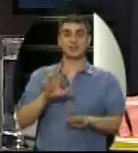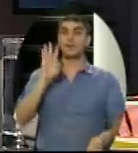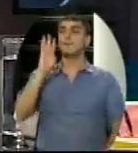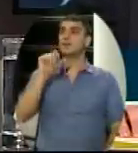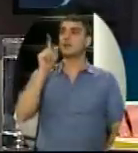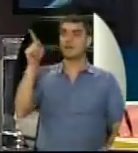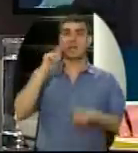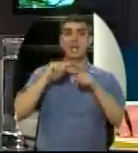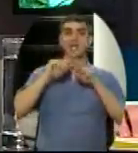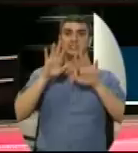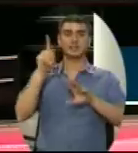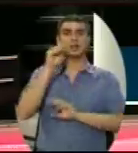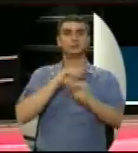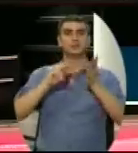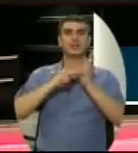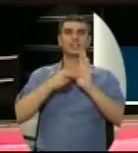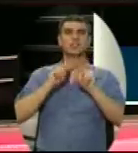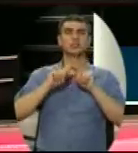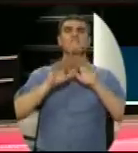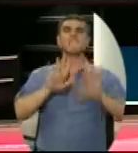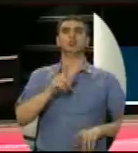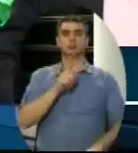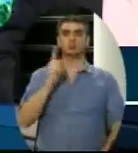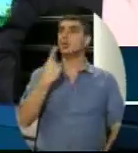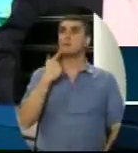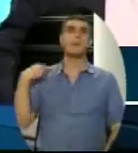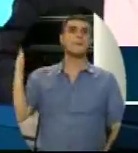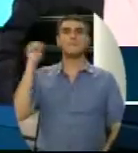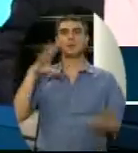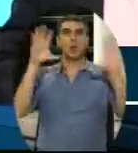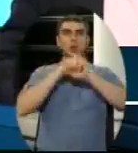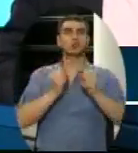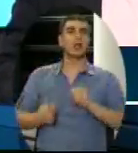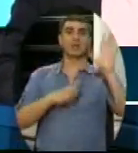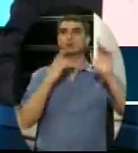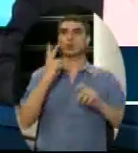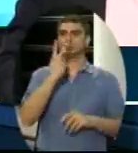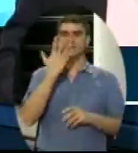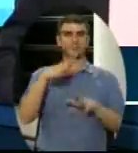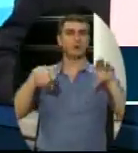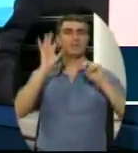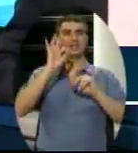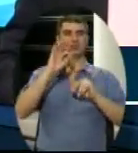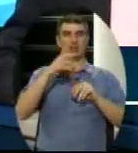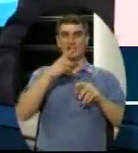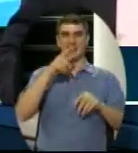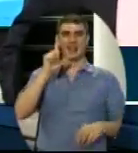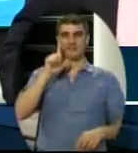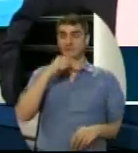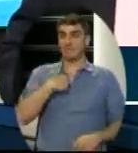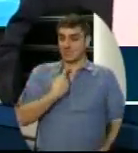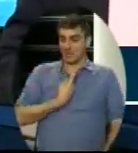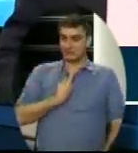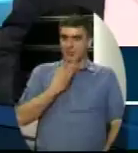אתה גזען, אתה משתמש בטקטיקות פשיסטיות, אתה אומר, בנו חושך לגרש כל שני וחמישי בגינת לוינסקי, ואני בתור בן אדם